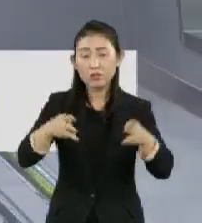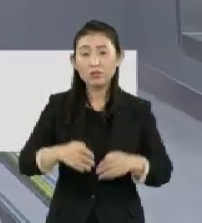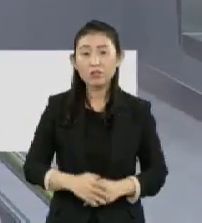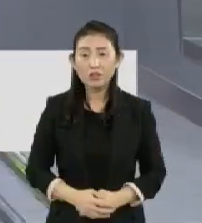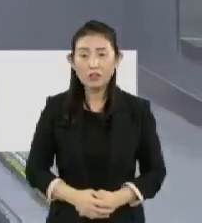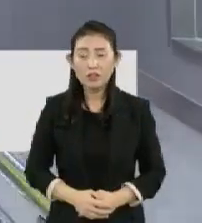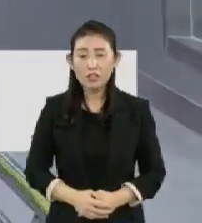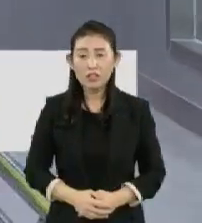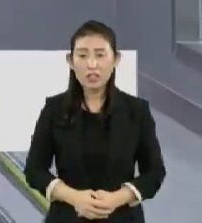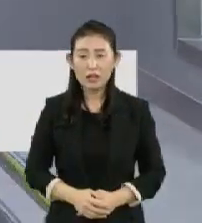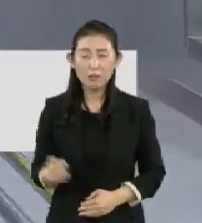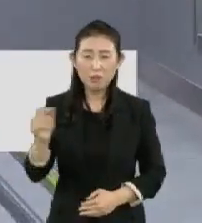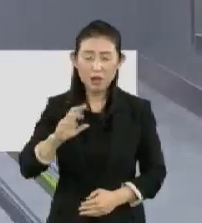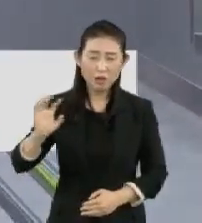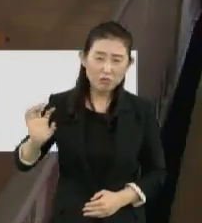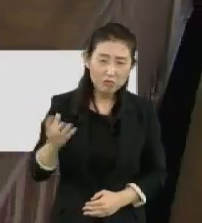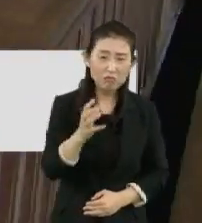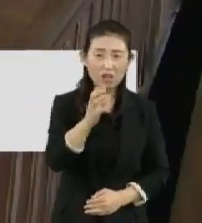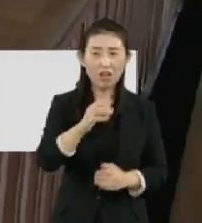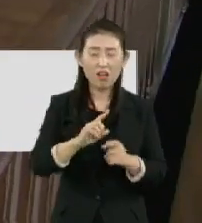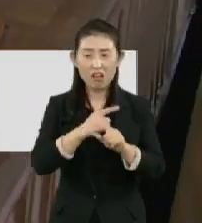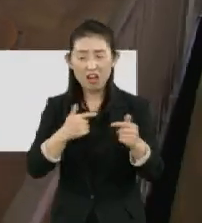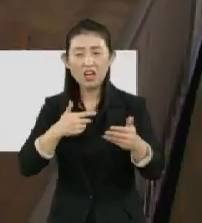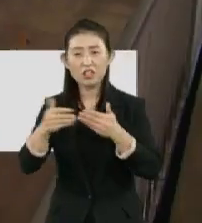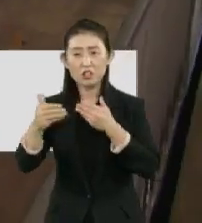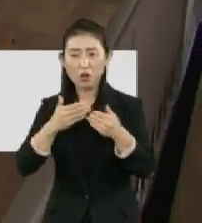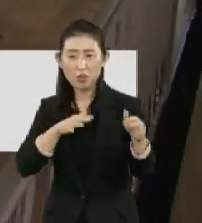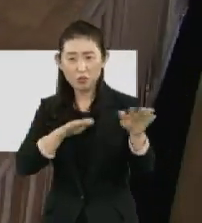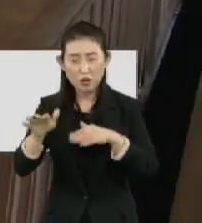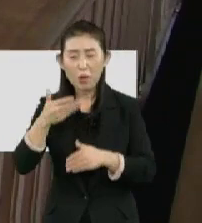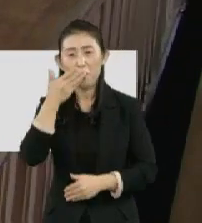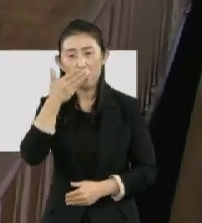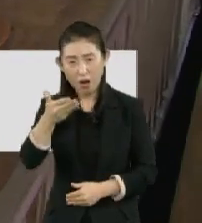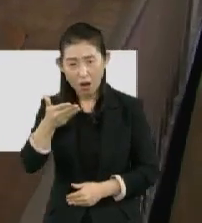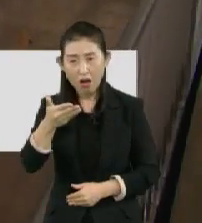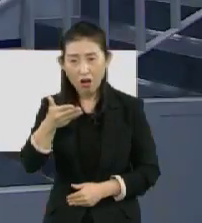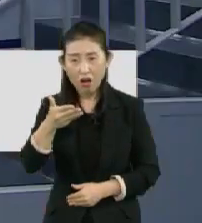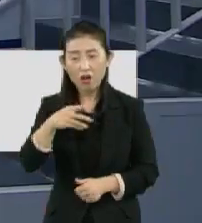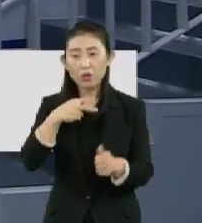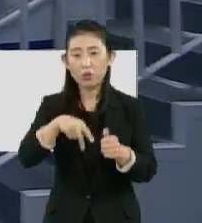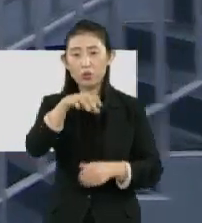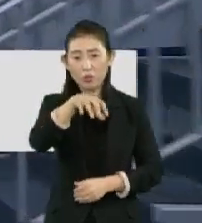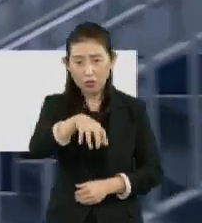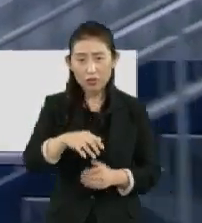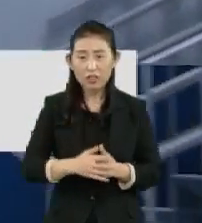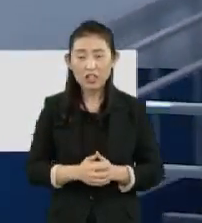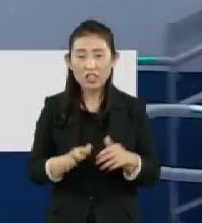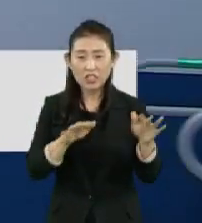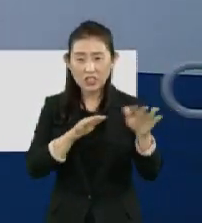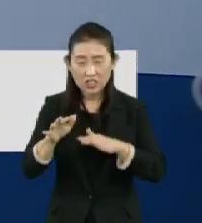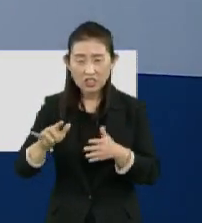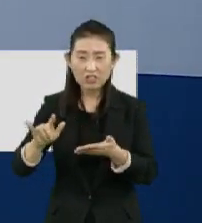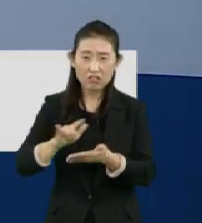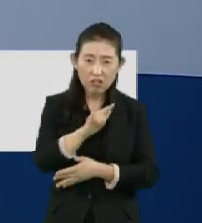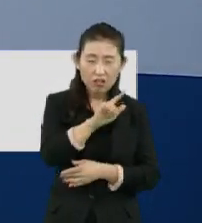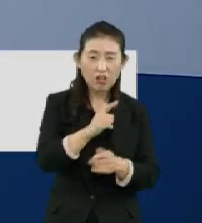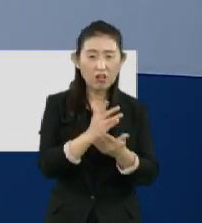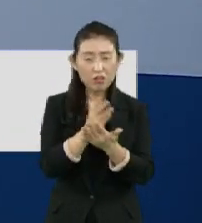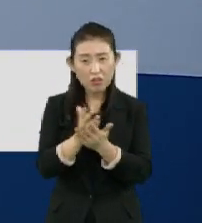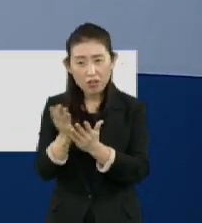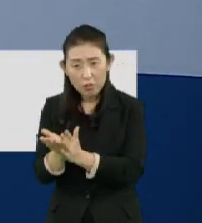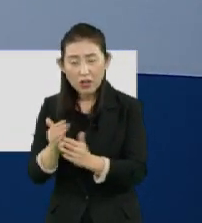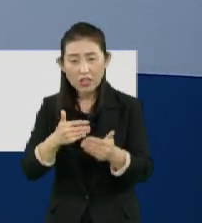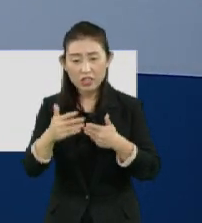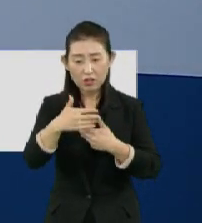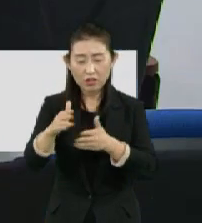규모로 초속 25m의 강풍을 체험할 수 있는 풍수 해안전체험관을 비롯해 지진, 항공 등 분야별